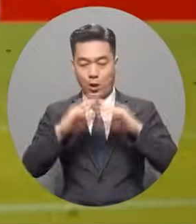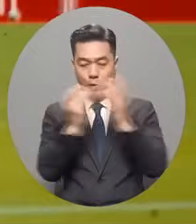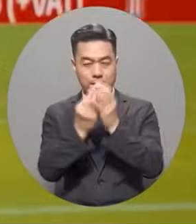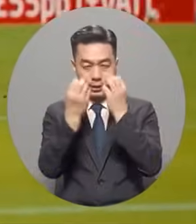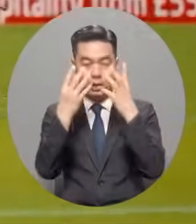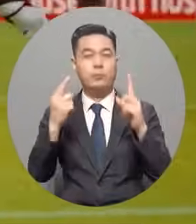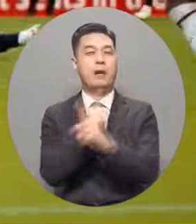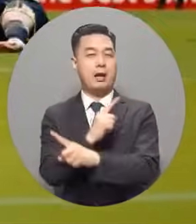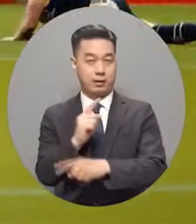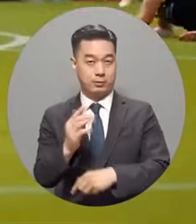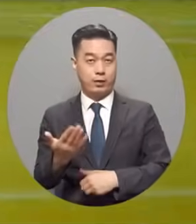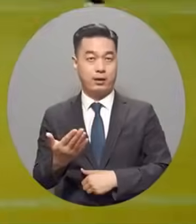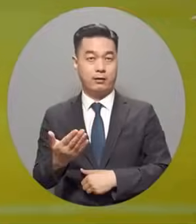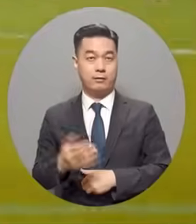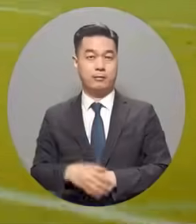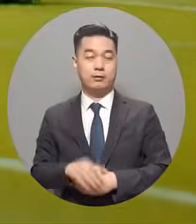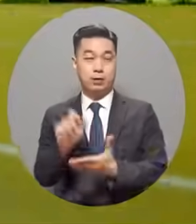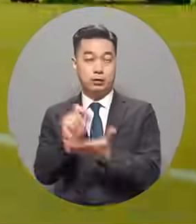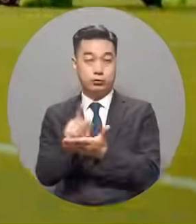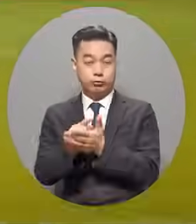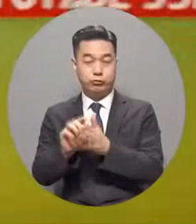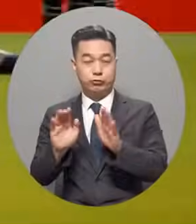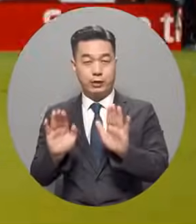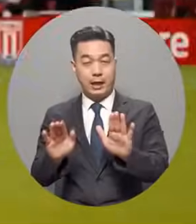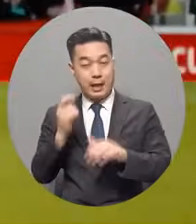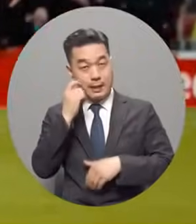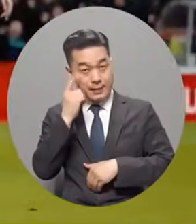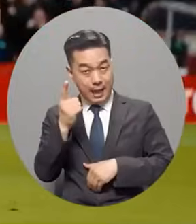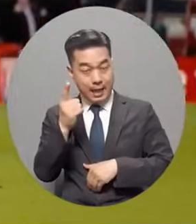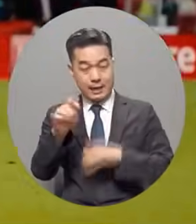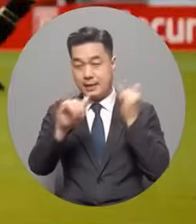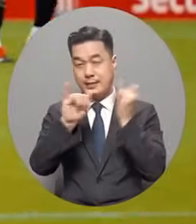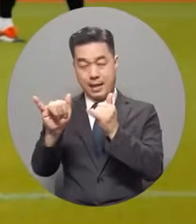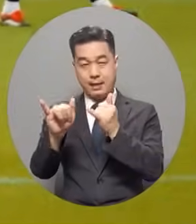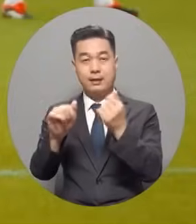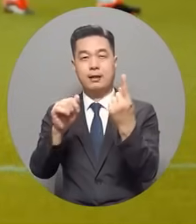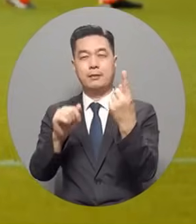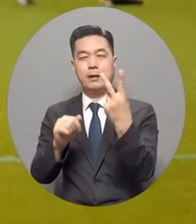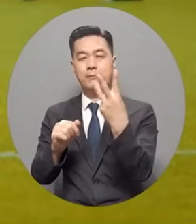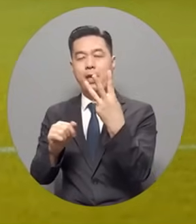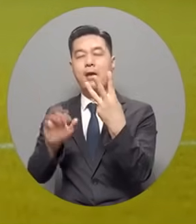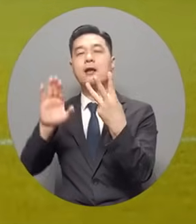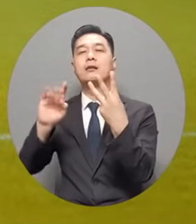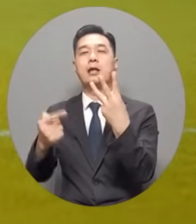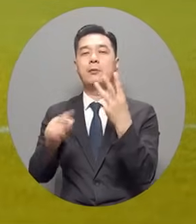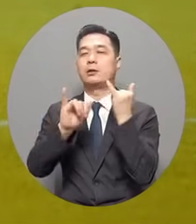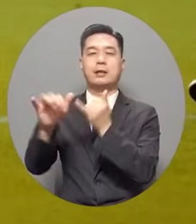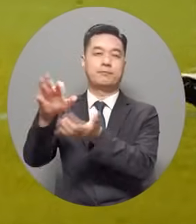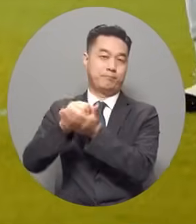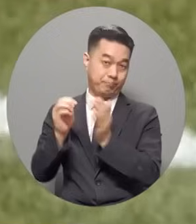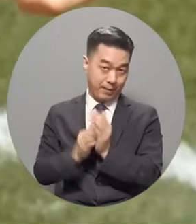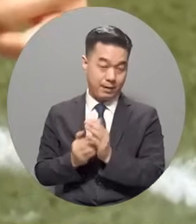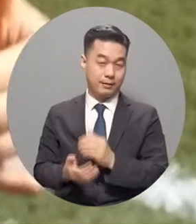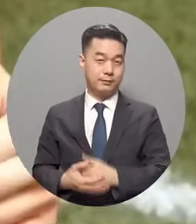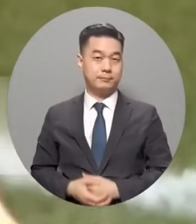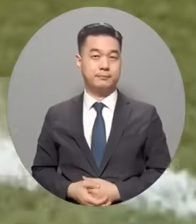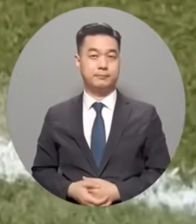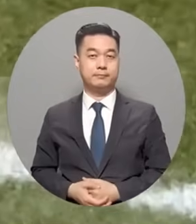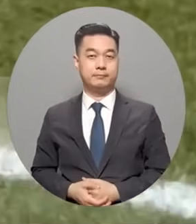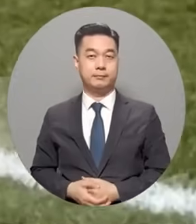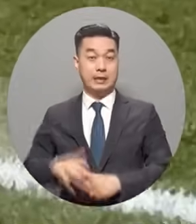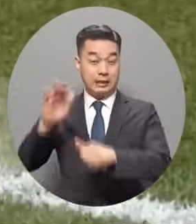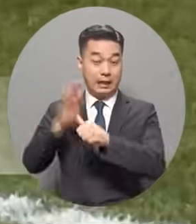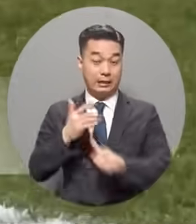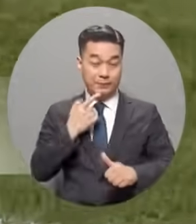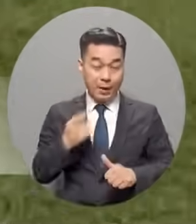살아났고 구단의 이달의 선수상을 세 번이나 받을 만큼 빼어난 활약으로 팀을 강등 위기에서 구했습니다. 시즌